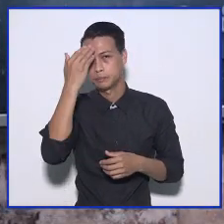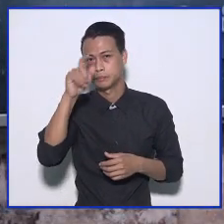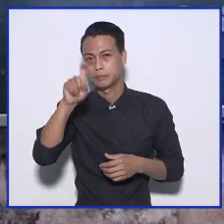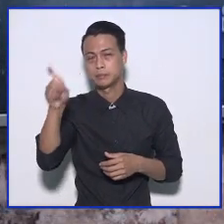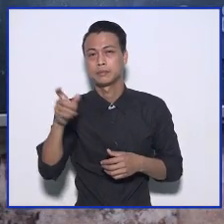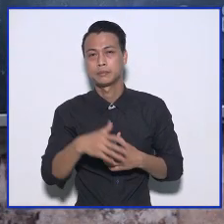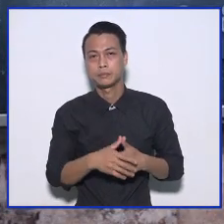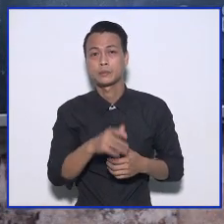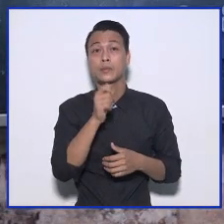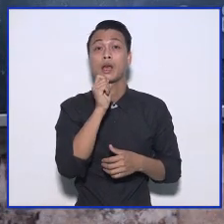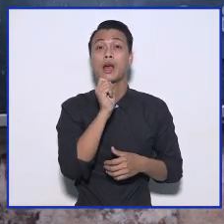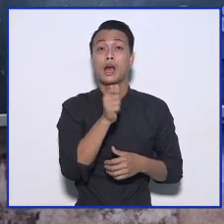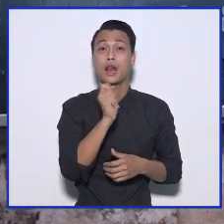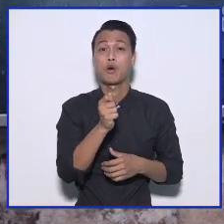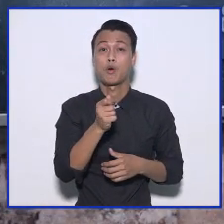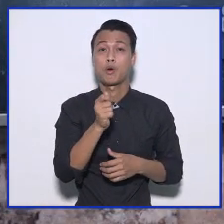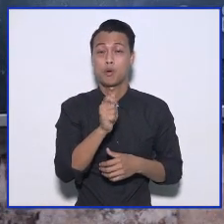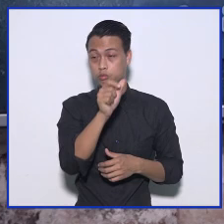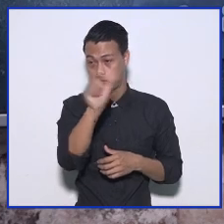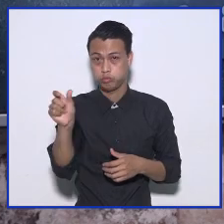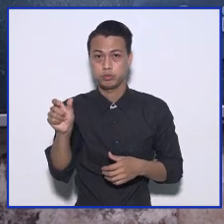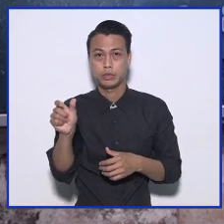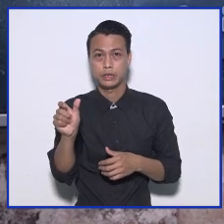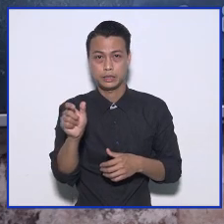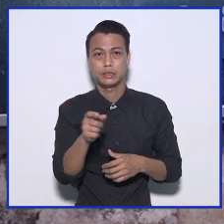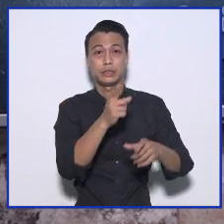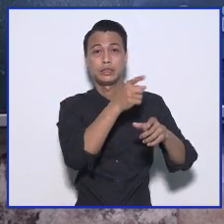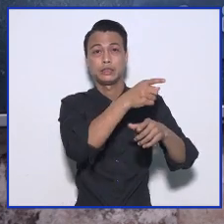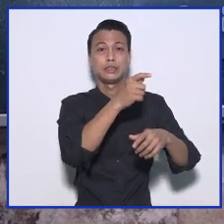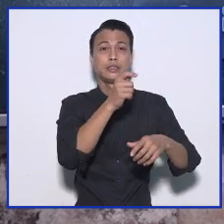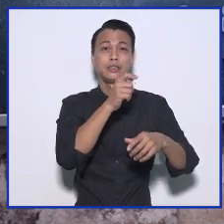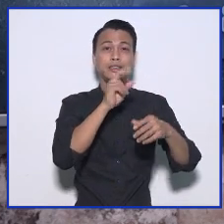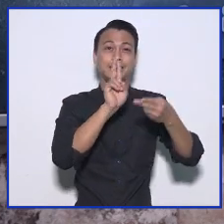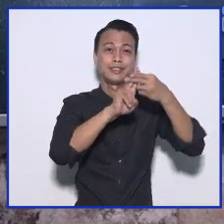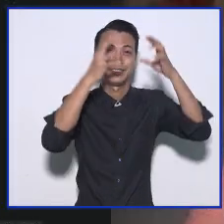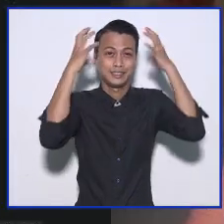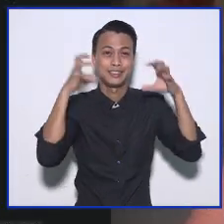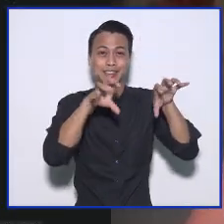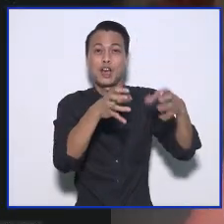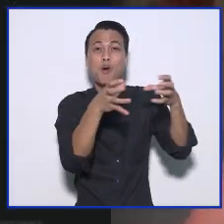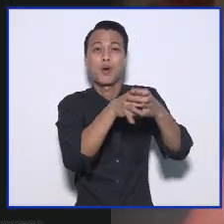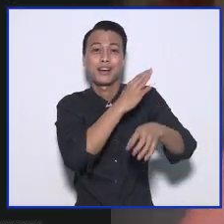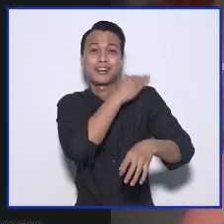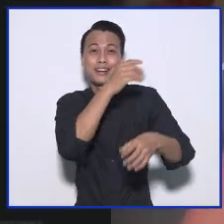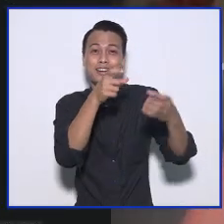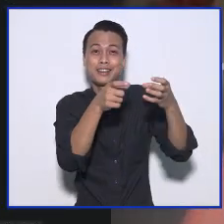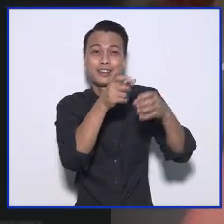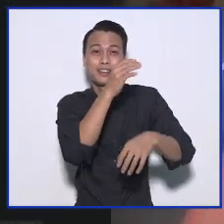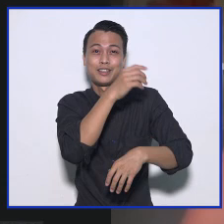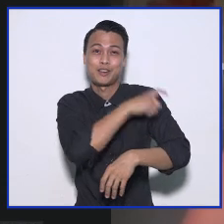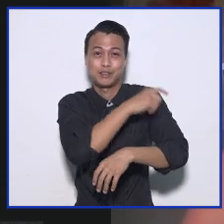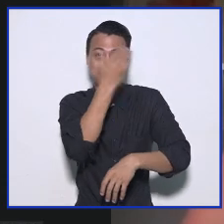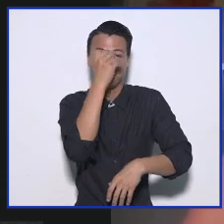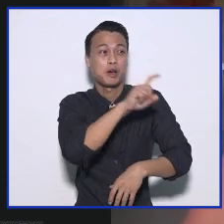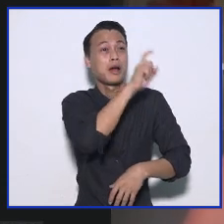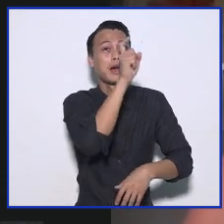စာပြောပြပါခင်ဗျအလုပ်သမားတွေဘက်ကရောဒီဆရာမတို့ဘက်ကဘယ်လိုအကြံပြုချင်တာများရှိပါလဲ အခုဆိုလို့ရှိရင်ကျွန်တော်တို့မြေပြင်မှာကအလုပ်လ